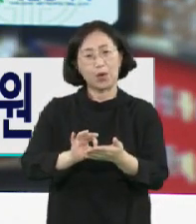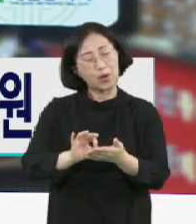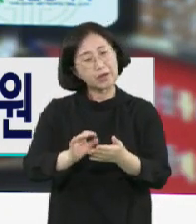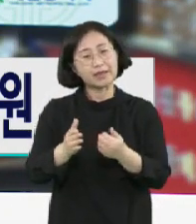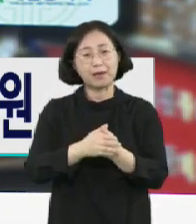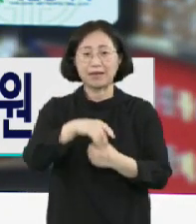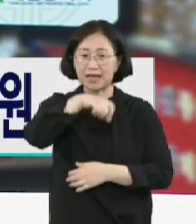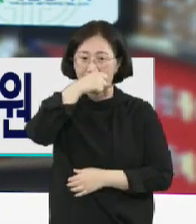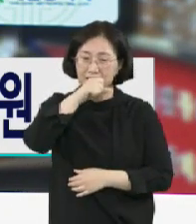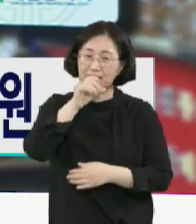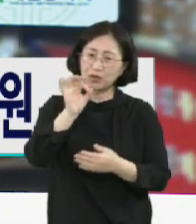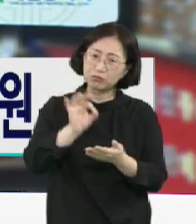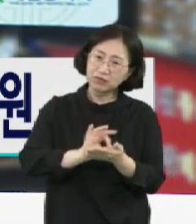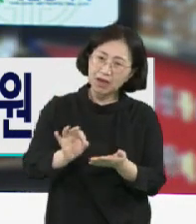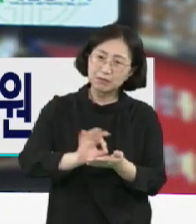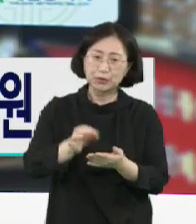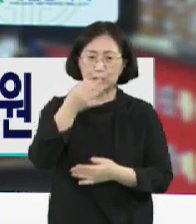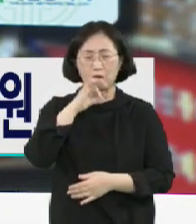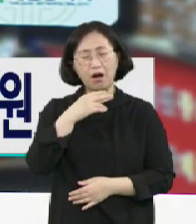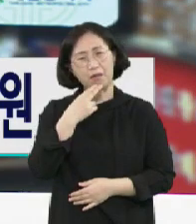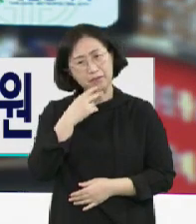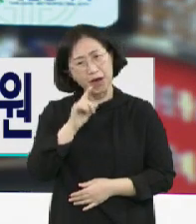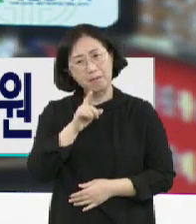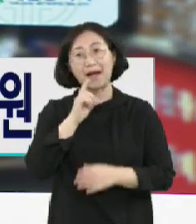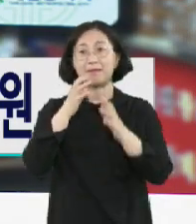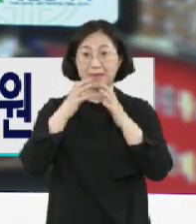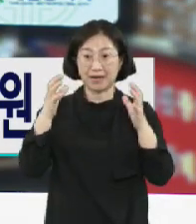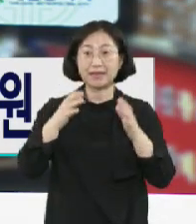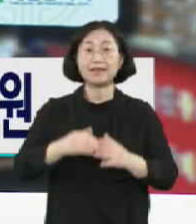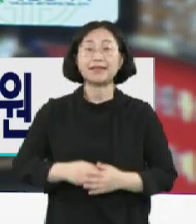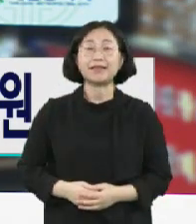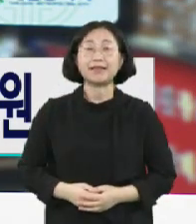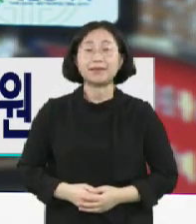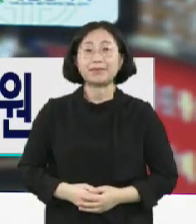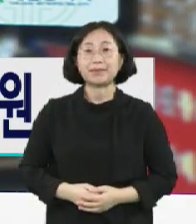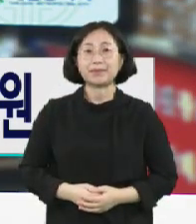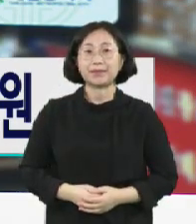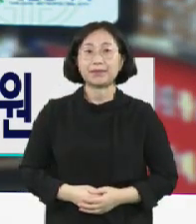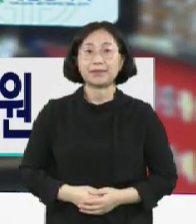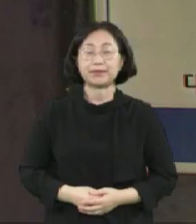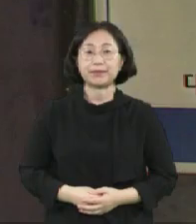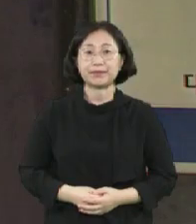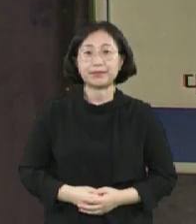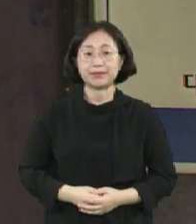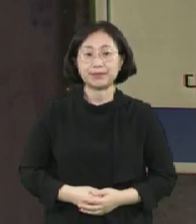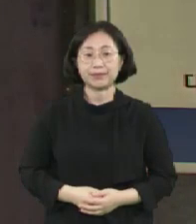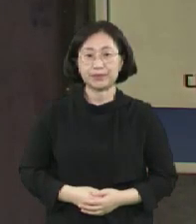예산 낭비 등 비효율적이라는 지적이 커지고 있습니다. 장석영 기자가 취재했습니다.